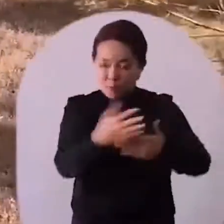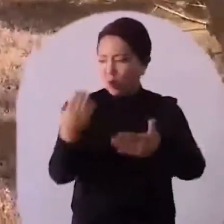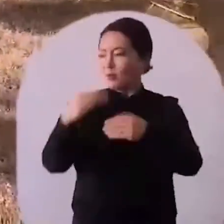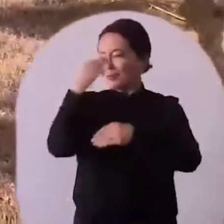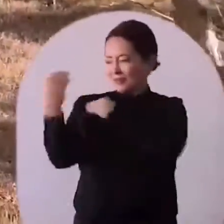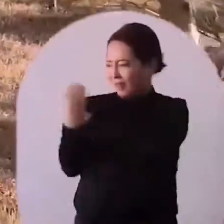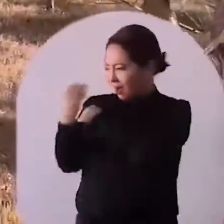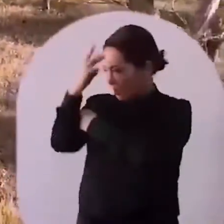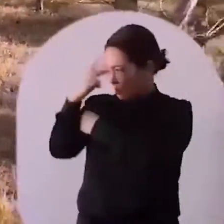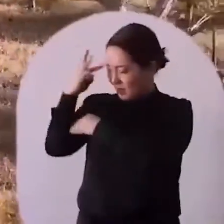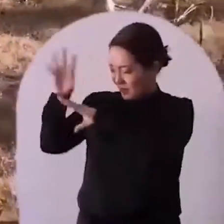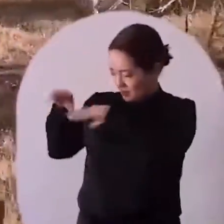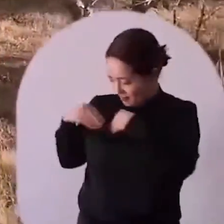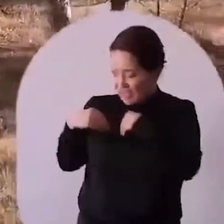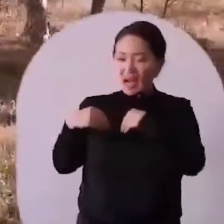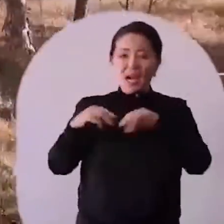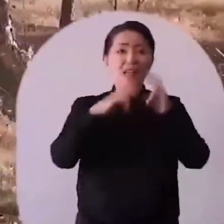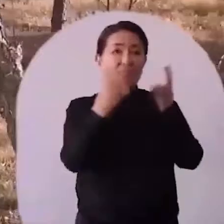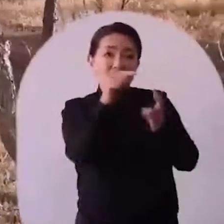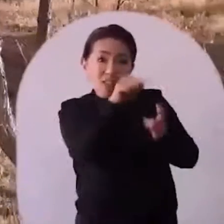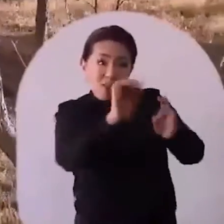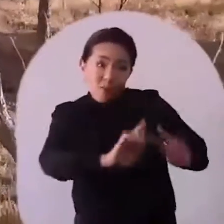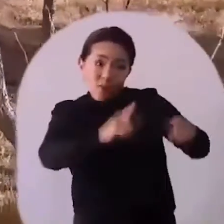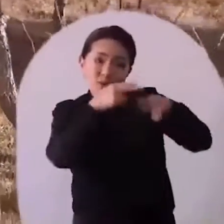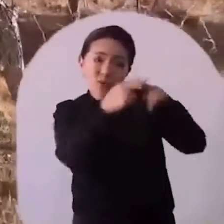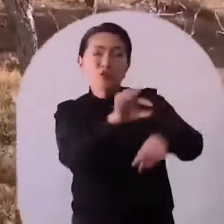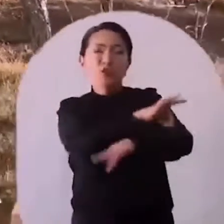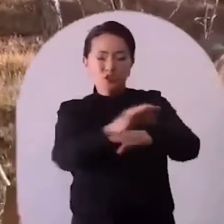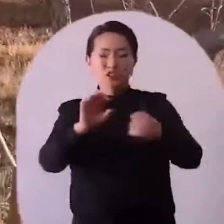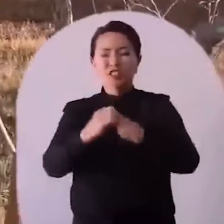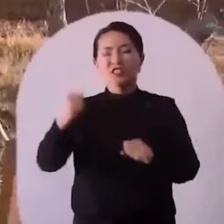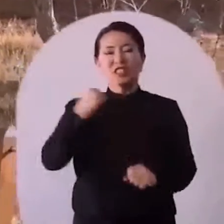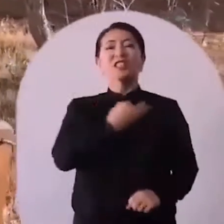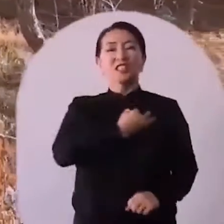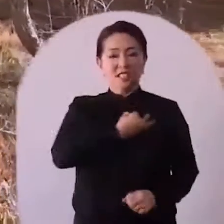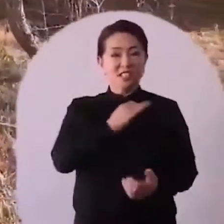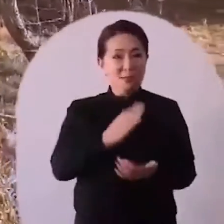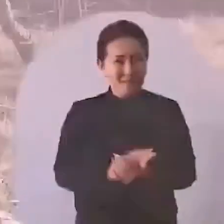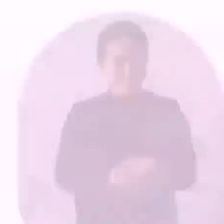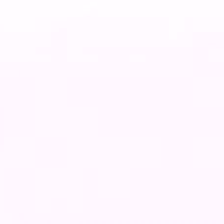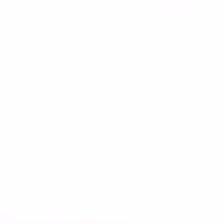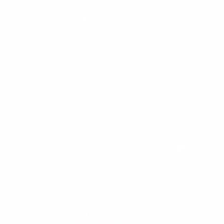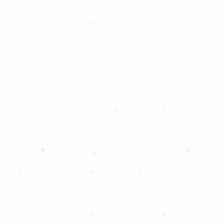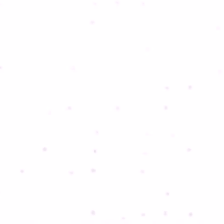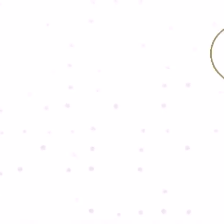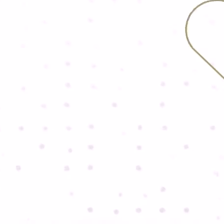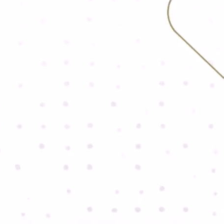чадвар, мэдээллийг ашиглаж бид нэгэндээ ирэг нөлөө үзүүлэхэд төсөл хэрэгжүүлж чадна гэдэгтээ итгэлтэй байна.